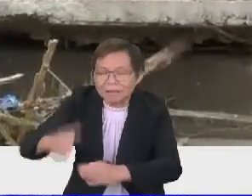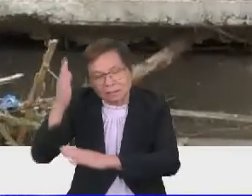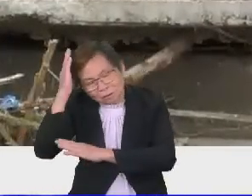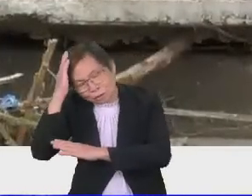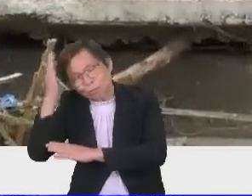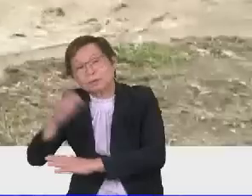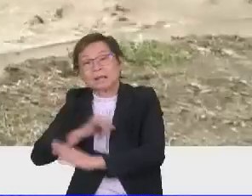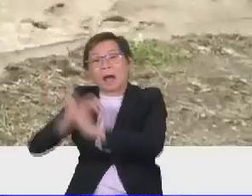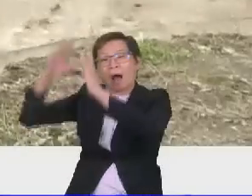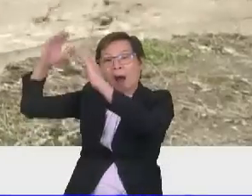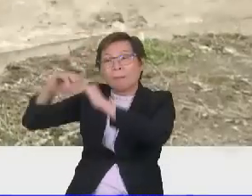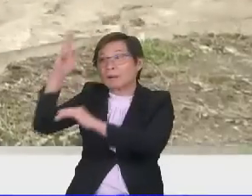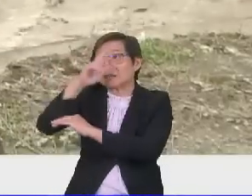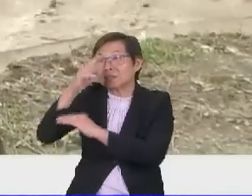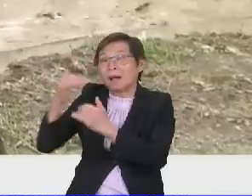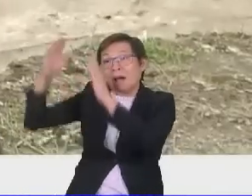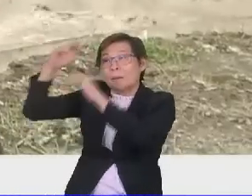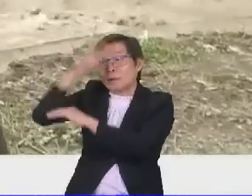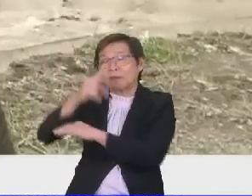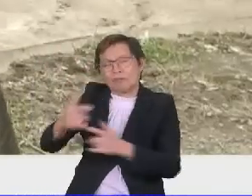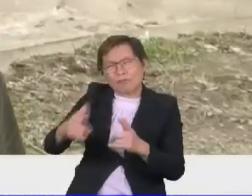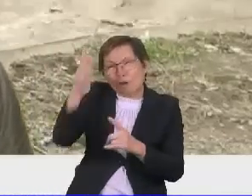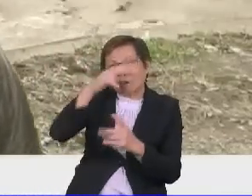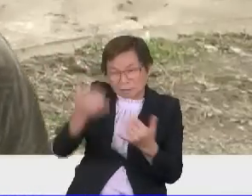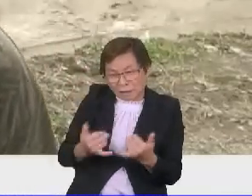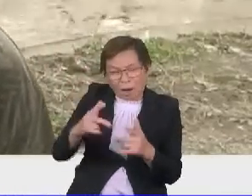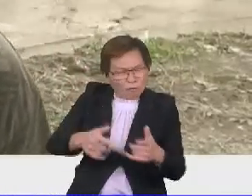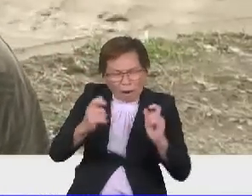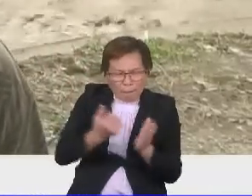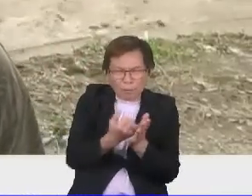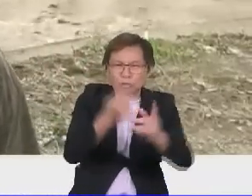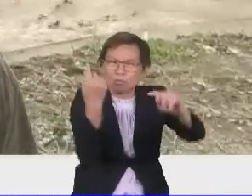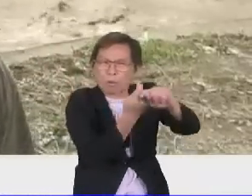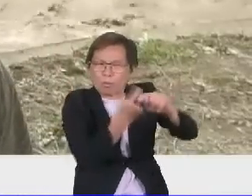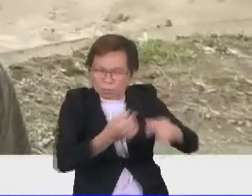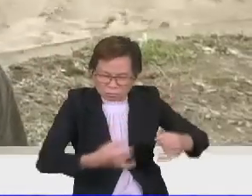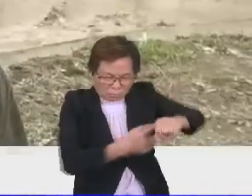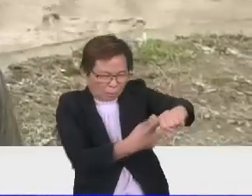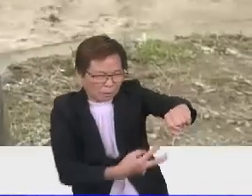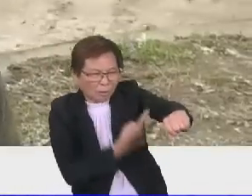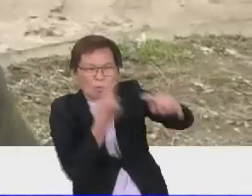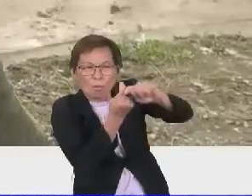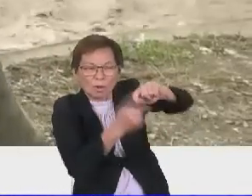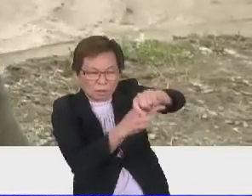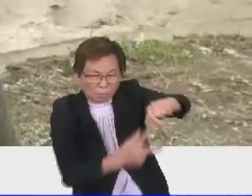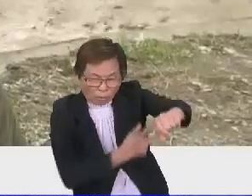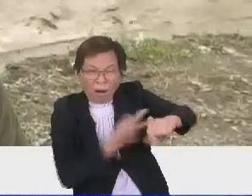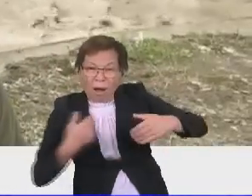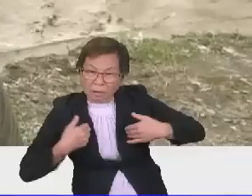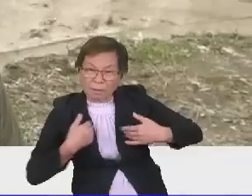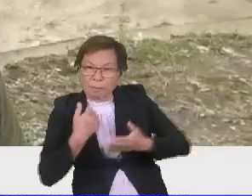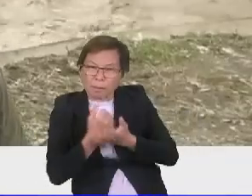dengan kerajaan sekarang supaya segera membantu lah kami buat kesehatan sama kalau ada bantuan